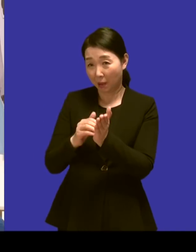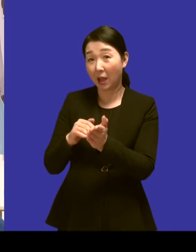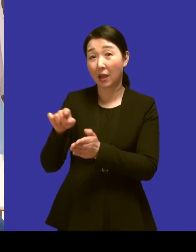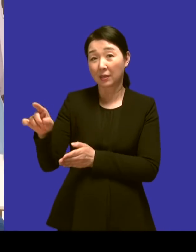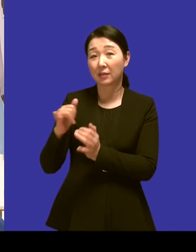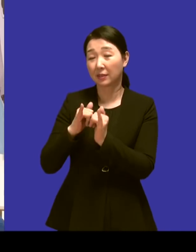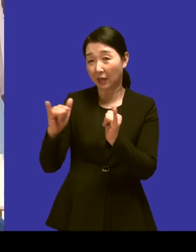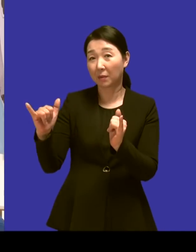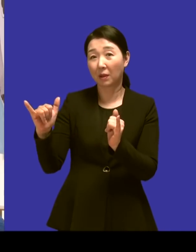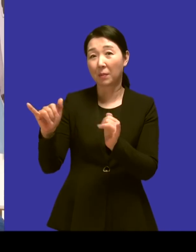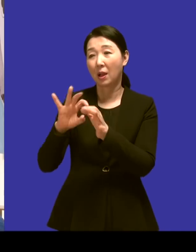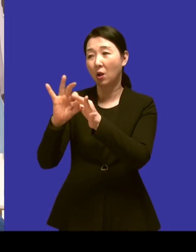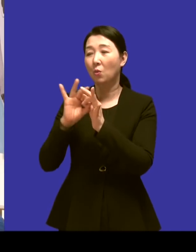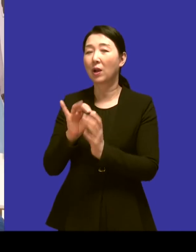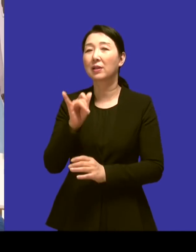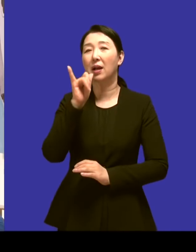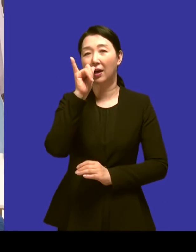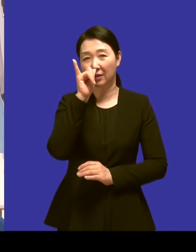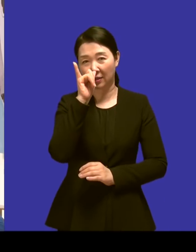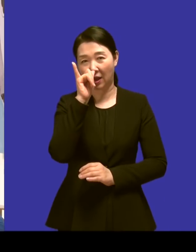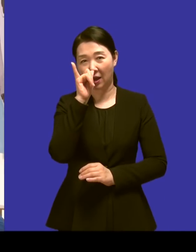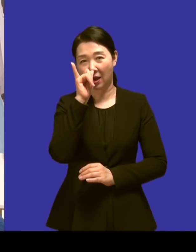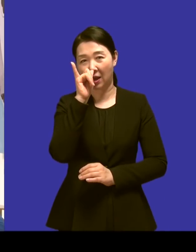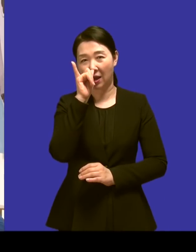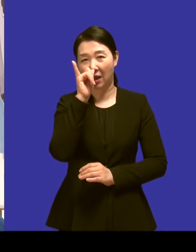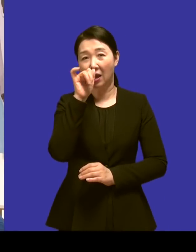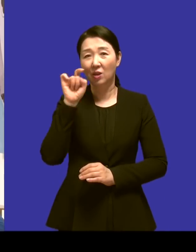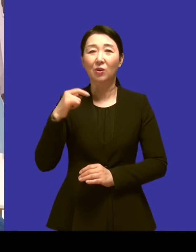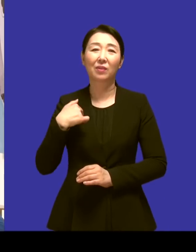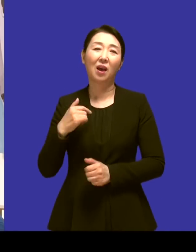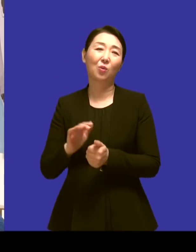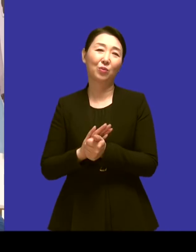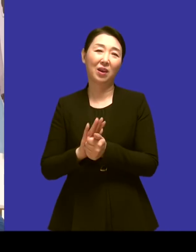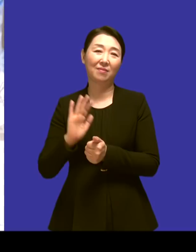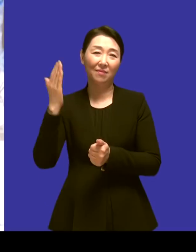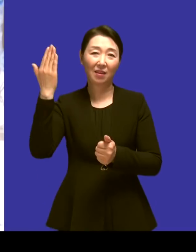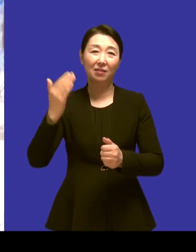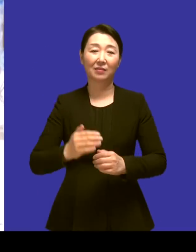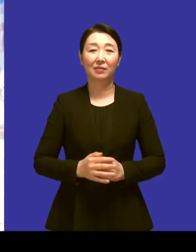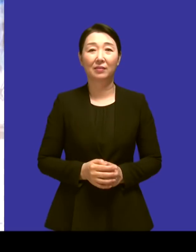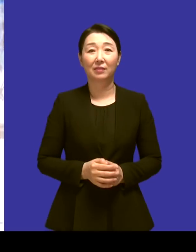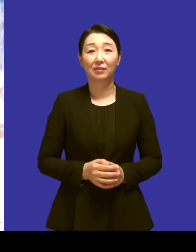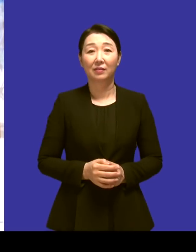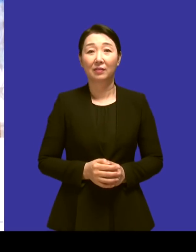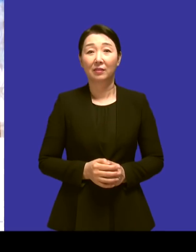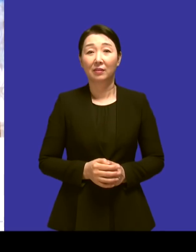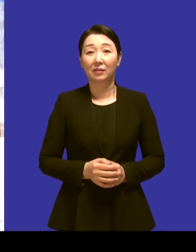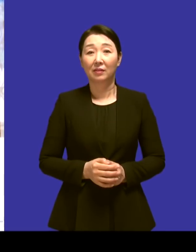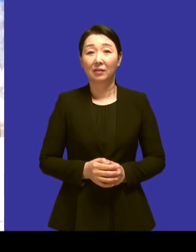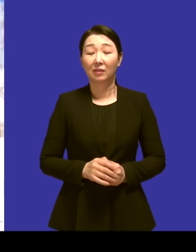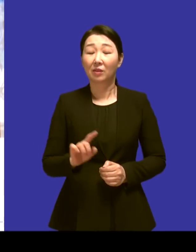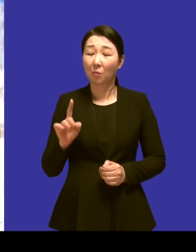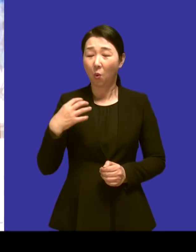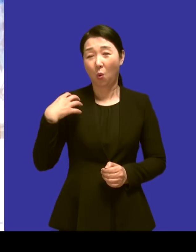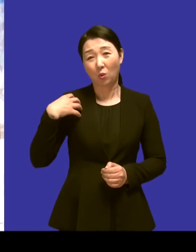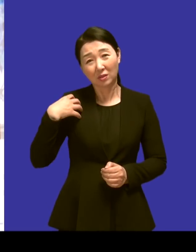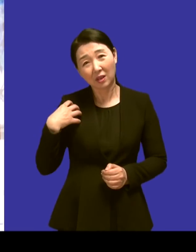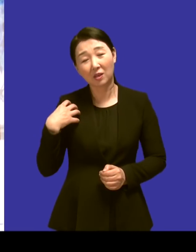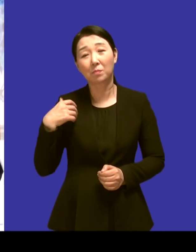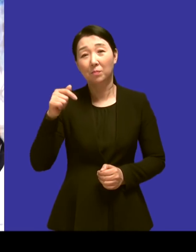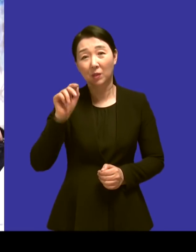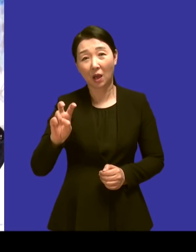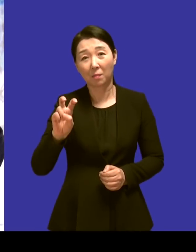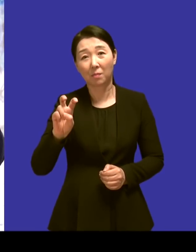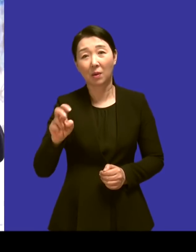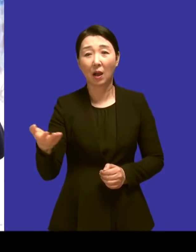사람과 여전히 그 관계성을 가지고 있다는 것 자체가 엄청 위안을 받았던 것 같아요. 그러니까 이게 좋게 말하면 책임감일 수 있는데 네.